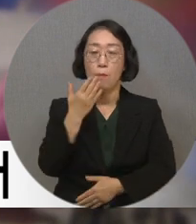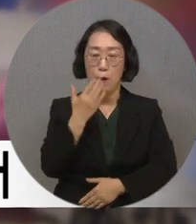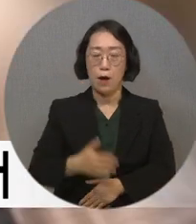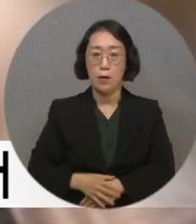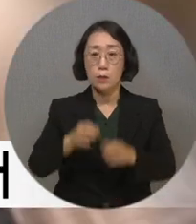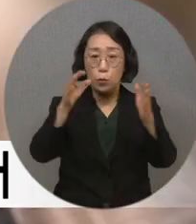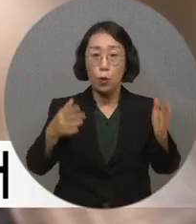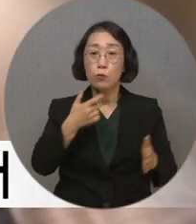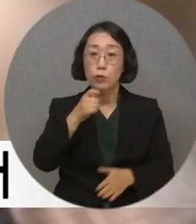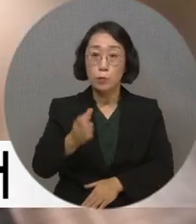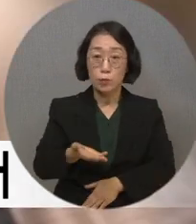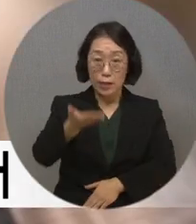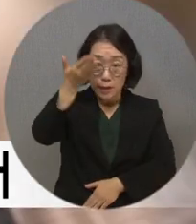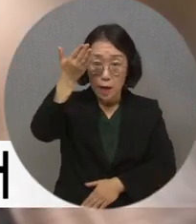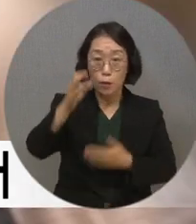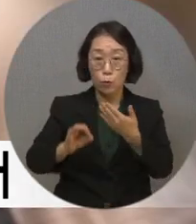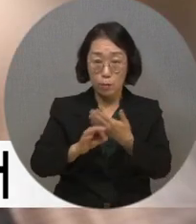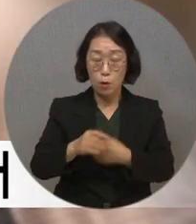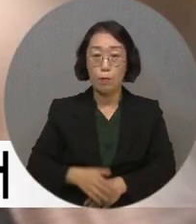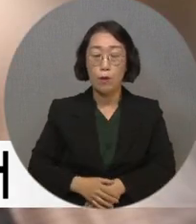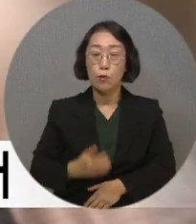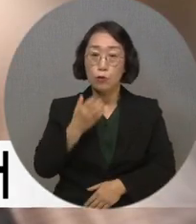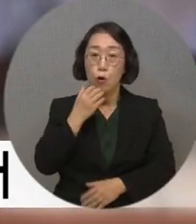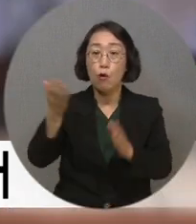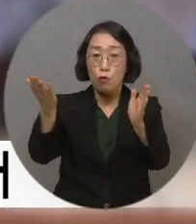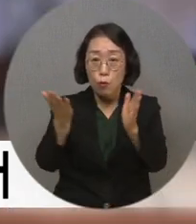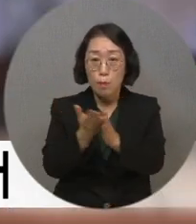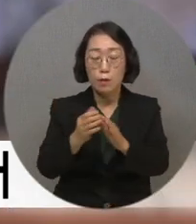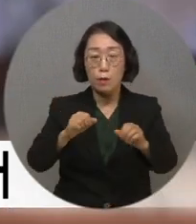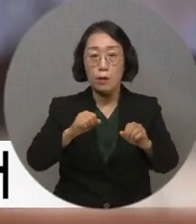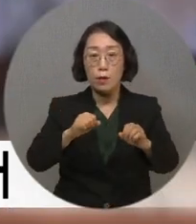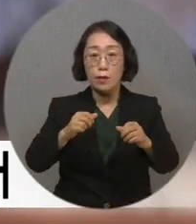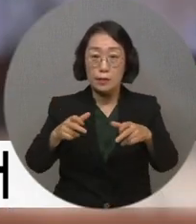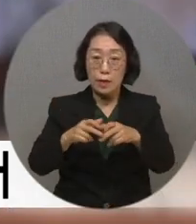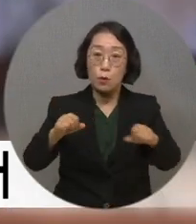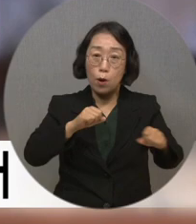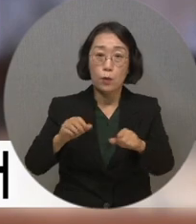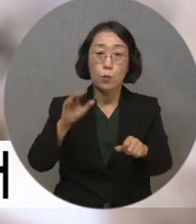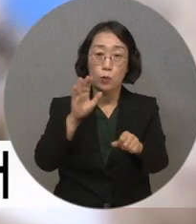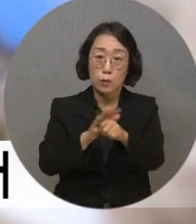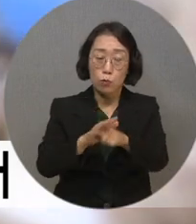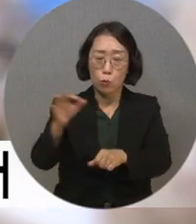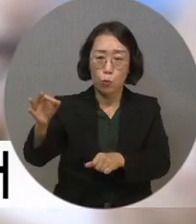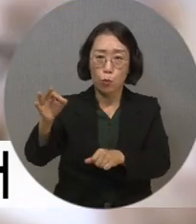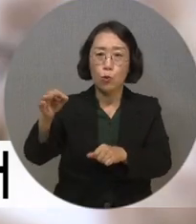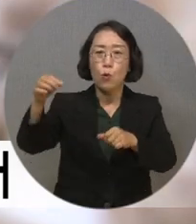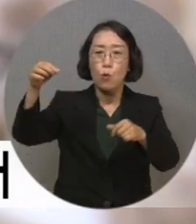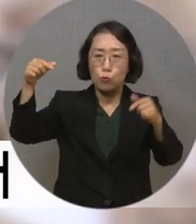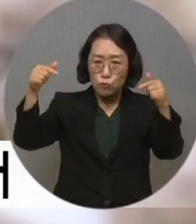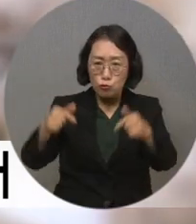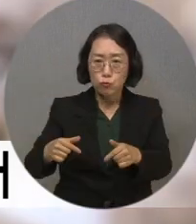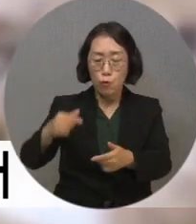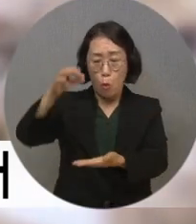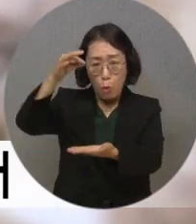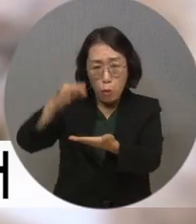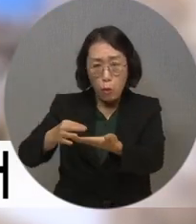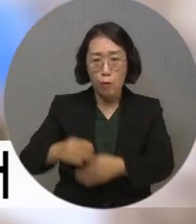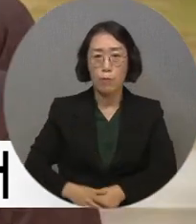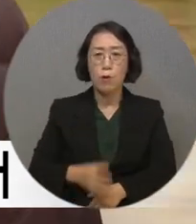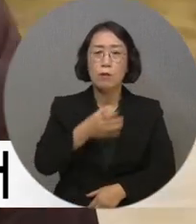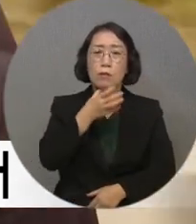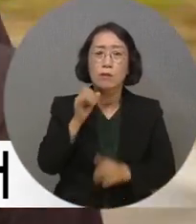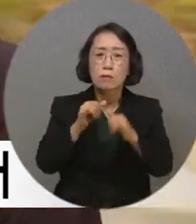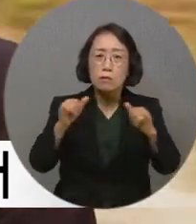그동안 만 65세가 됐다는 이유로 서울형 장애인 활동지원급여를 감액하거나 삭감시 것은 고령 장애인에 대한